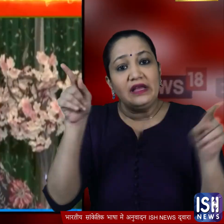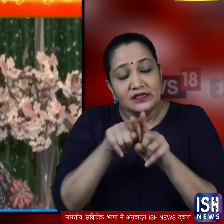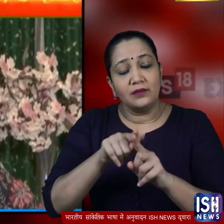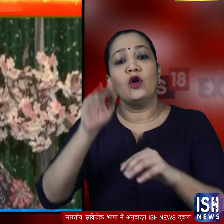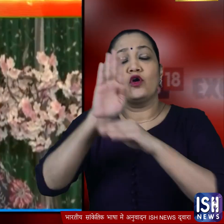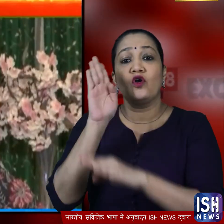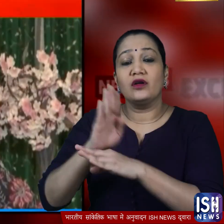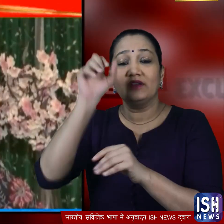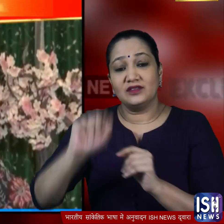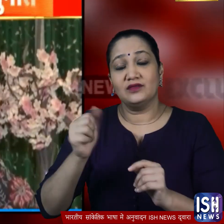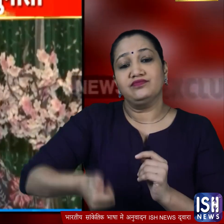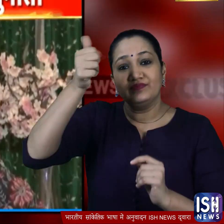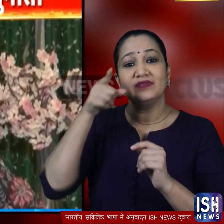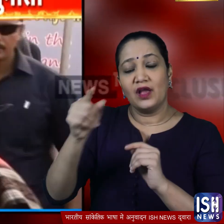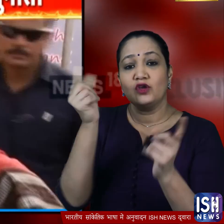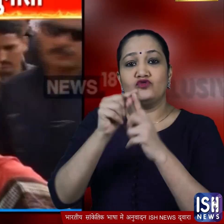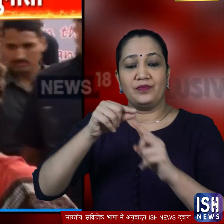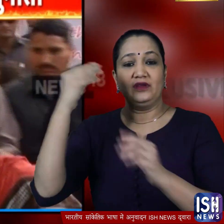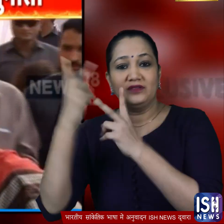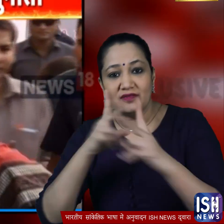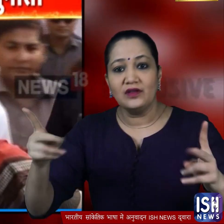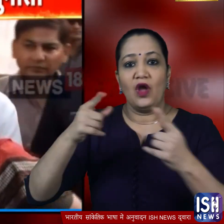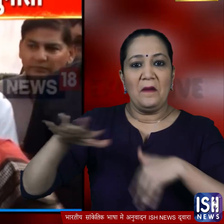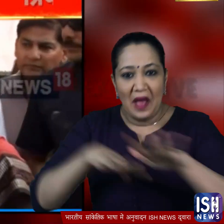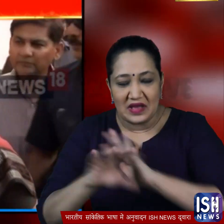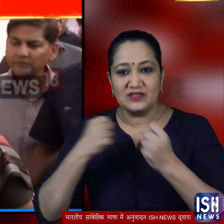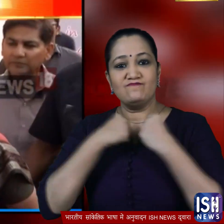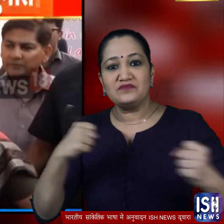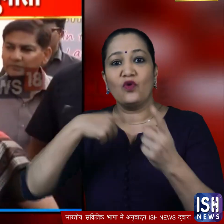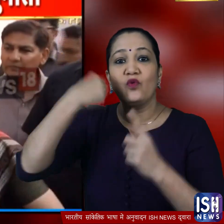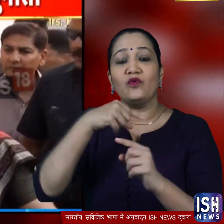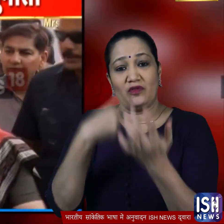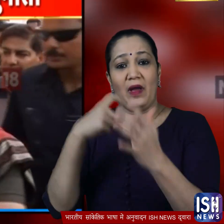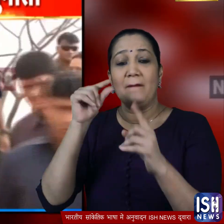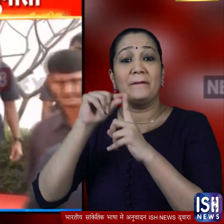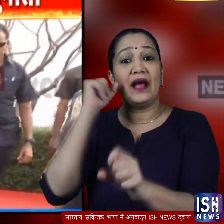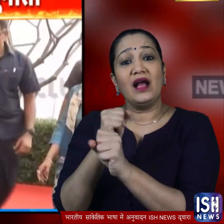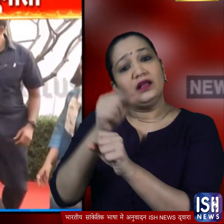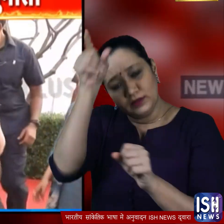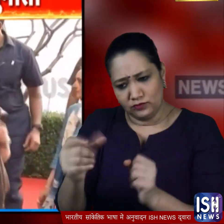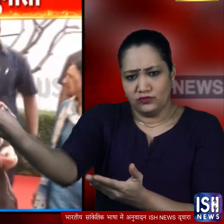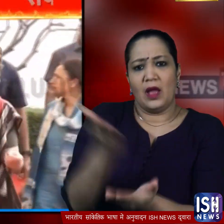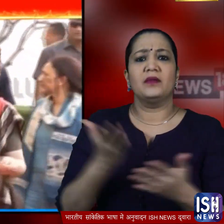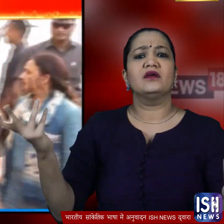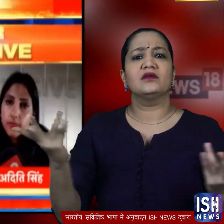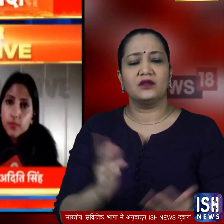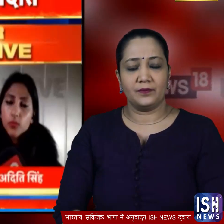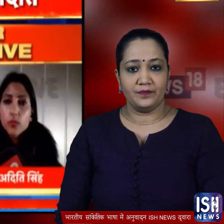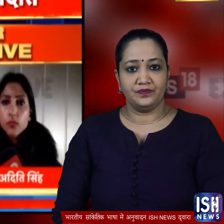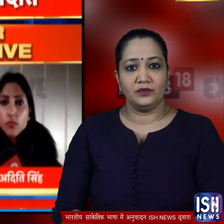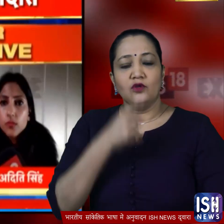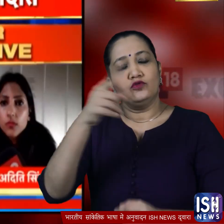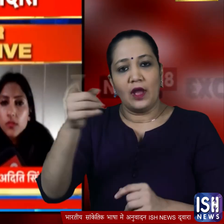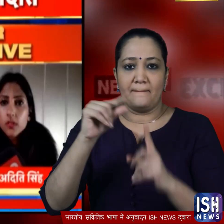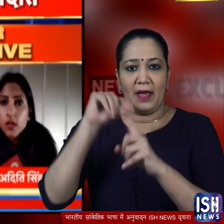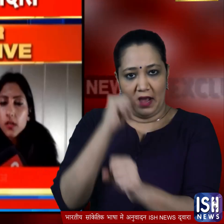और उन्होंने इसी सीट से कांग्रेस की महासचिव और यूपी चुनाव में पार्टी को फिर से खड़ा करने की कवायद में जुटी प्रियंका गांधी को लड़ने की चुनौती दे डाली। आपने